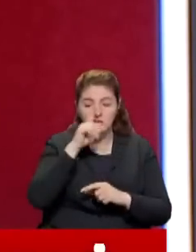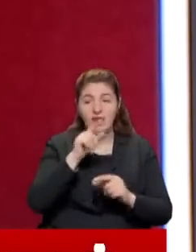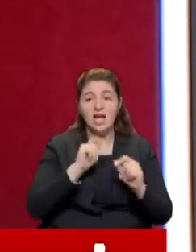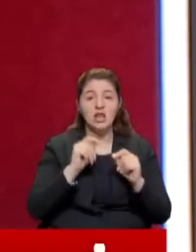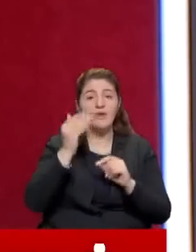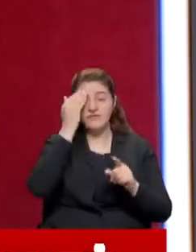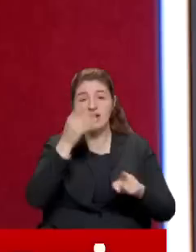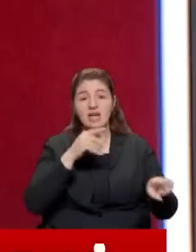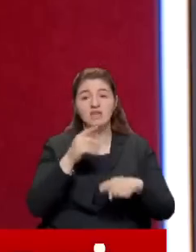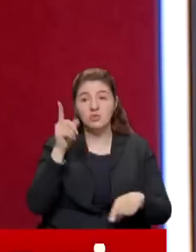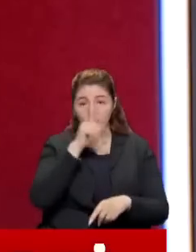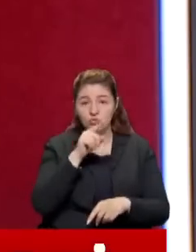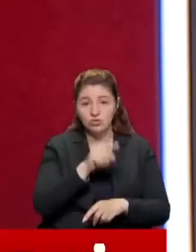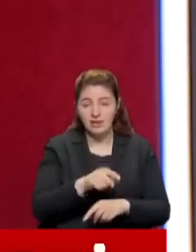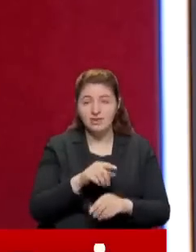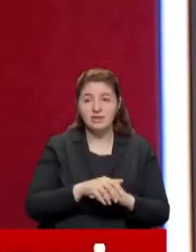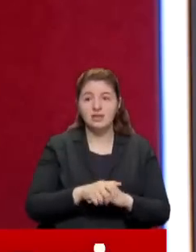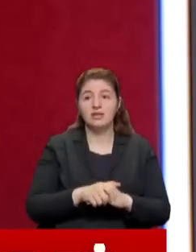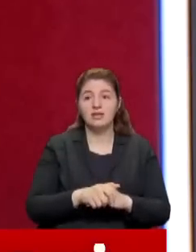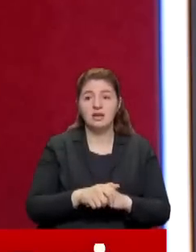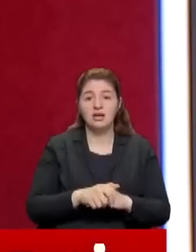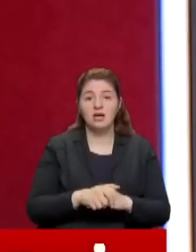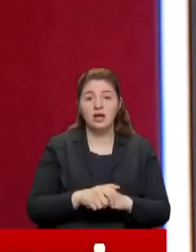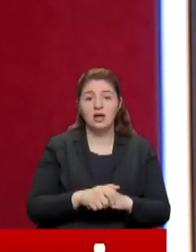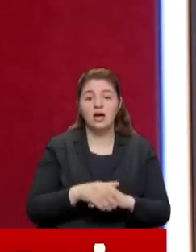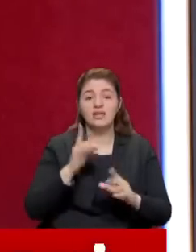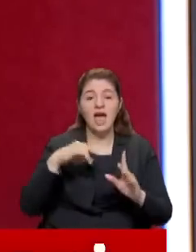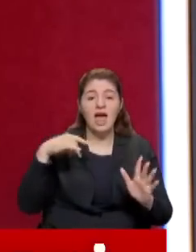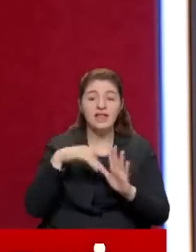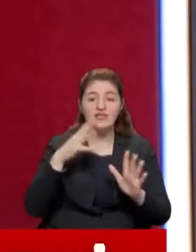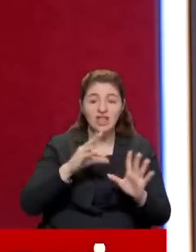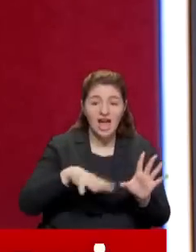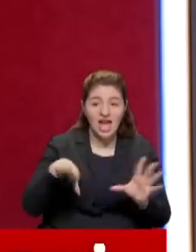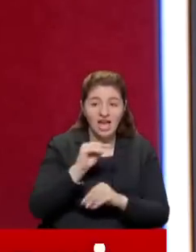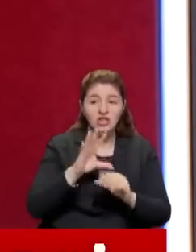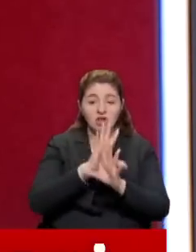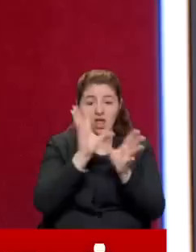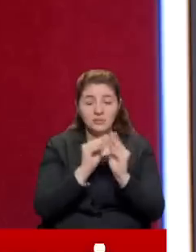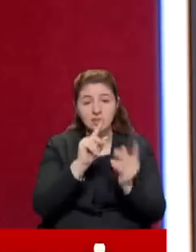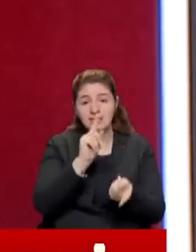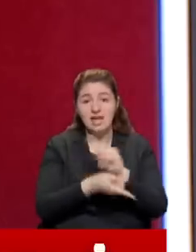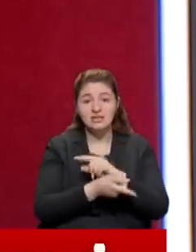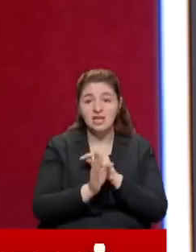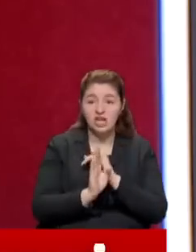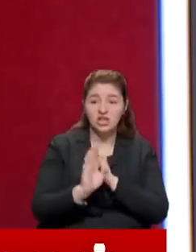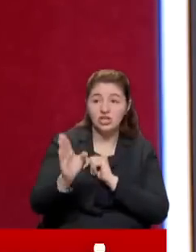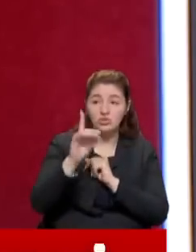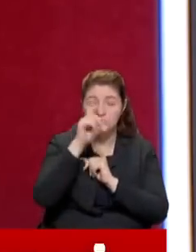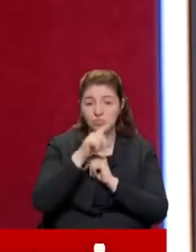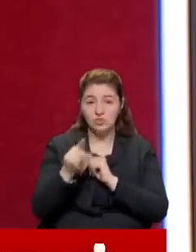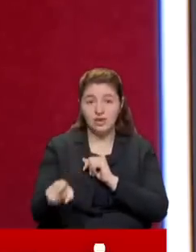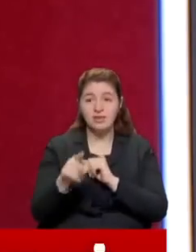ekonomideki yoksullaşma nedeniyle hani hedeflenen her şeyin tümüyle tersine gidiş